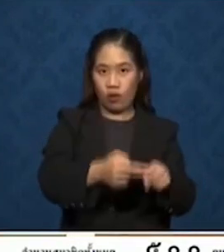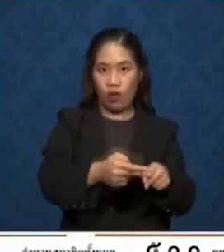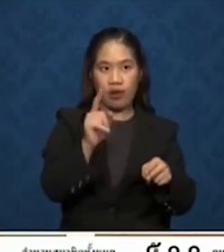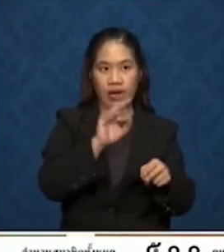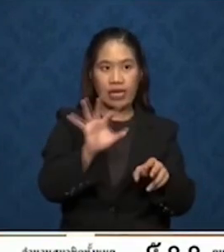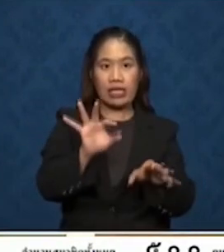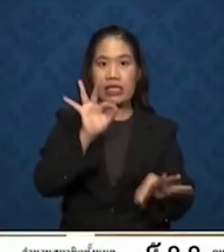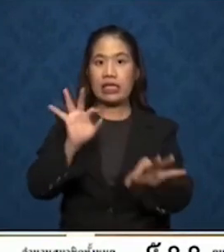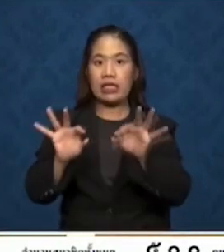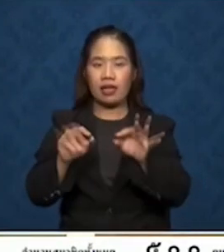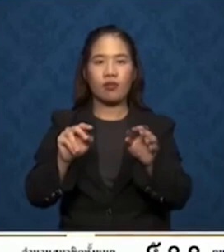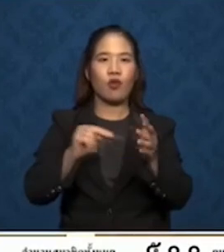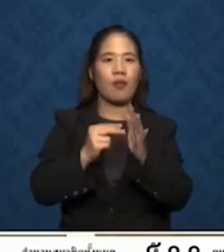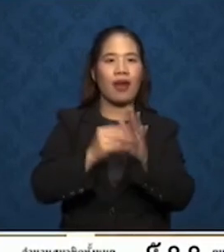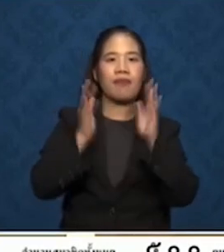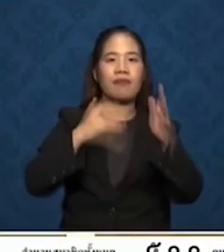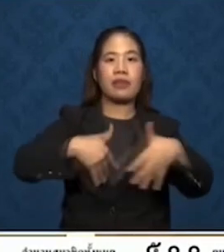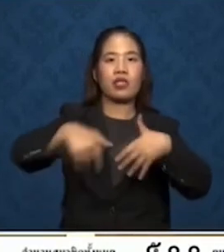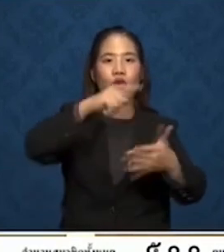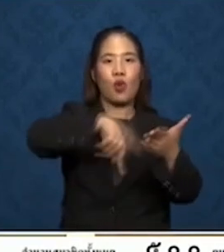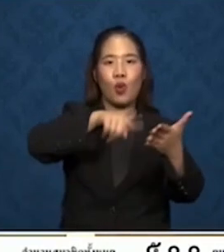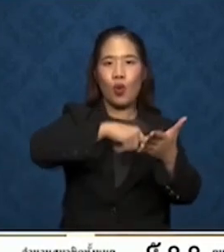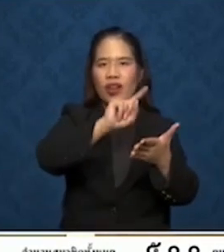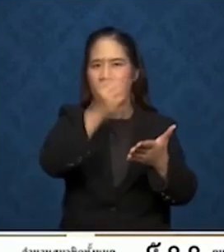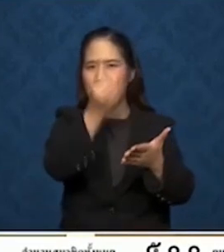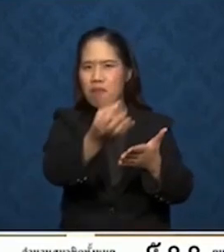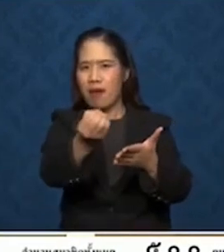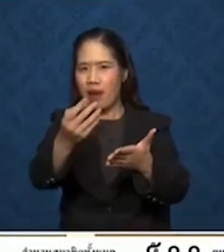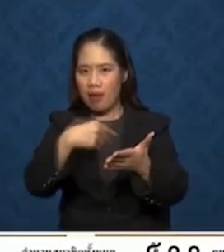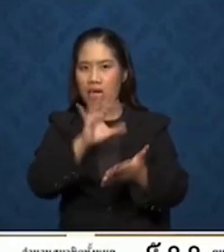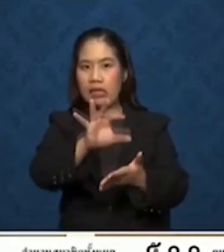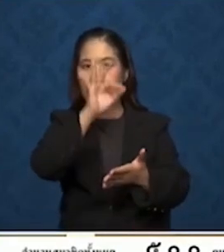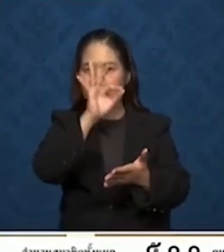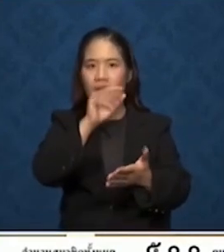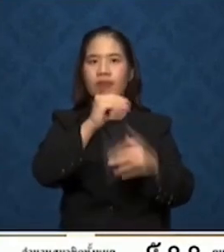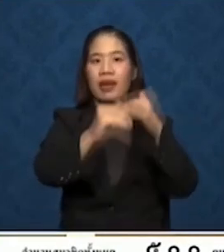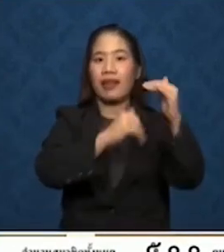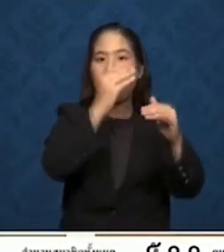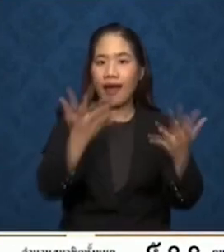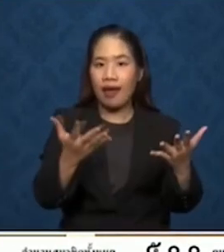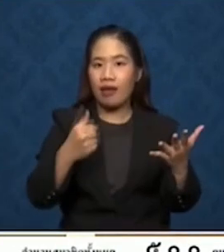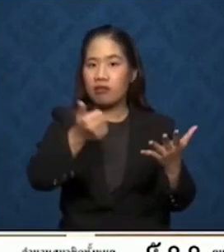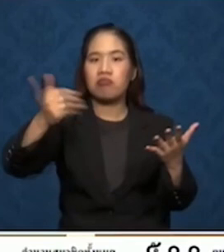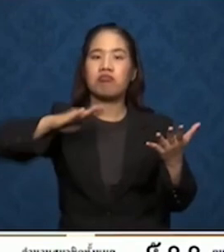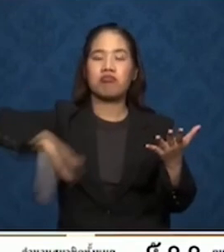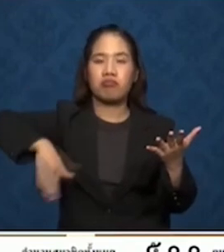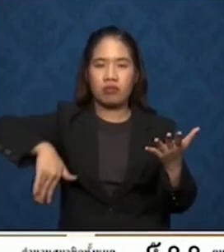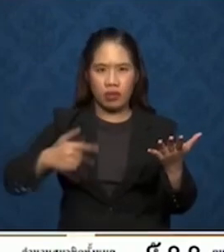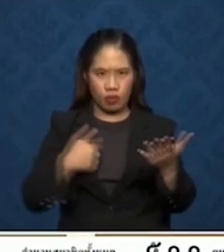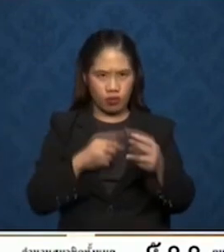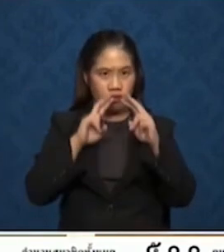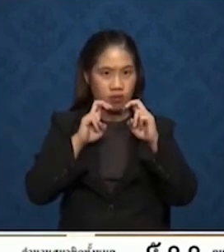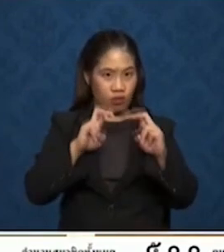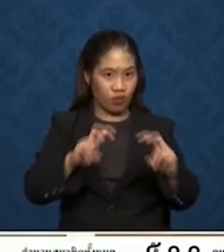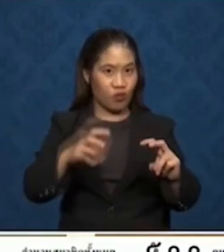เลือกเ้าจังหวัดอื่นไว้ทีหลังท่านพูดชัดเจนนะครับซึ่งผมเองผมก็พิสูจน์แลเห็น